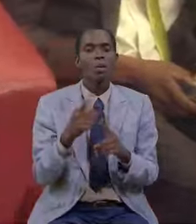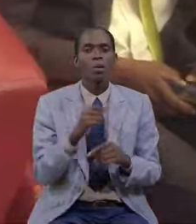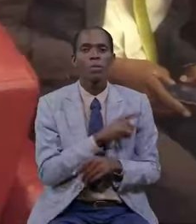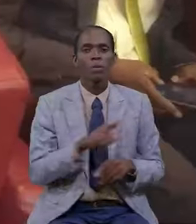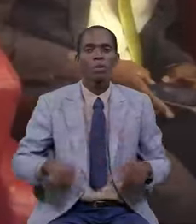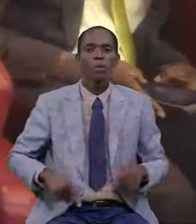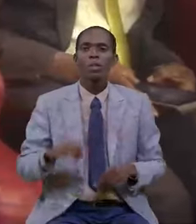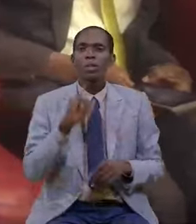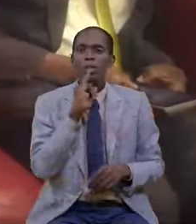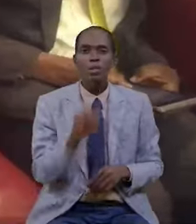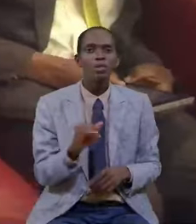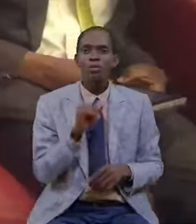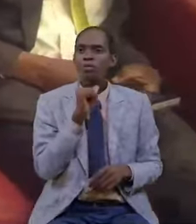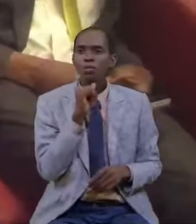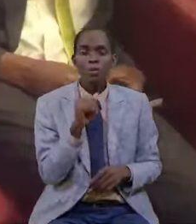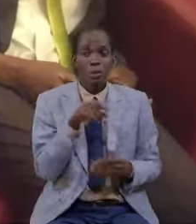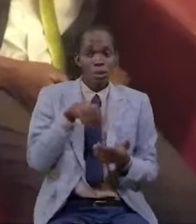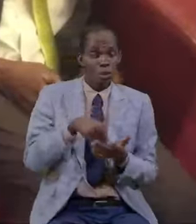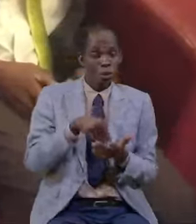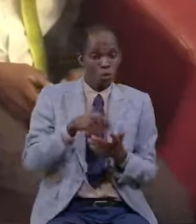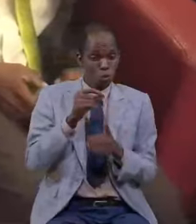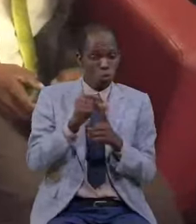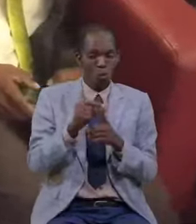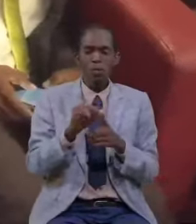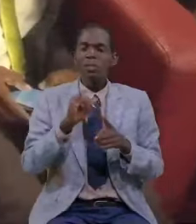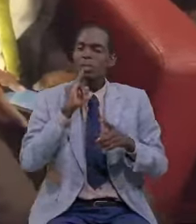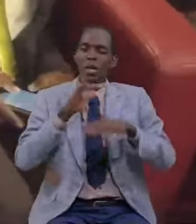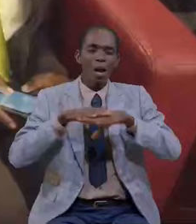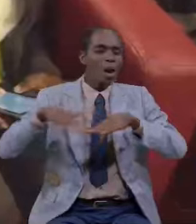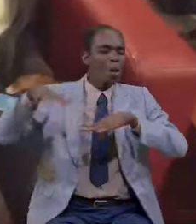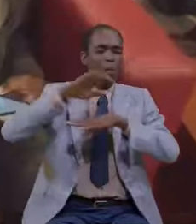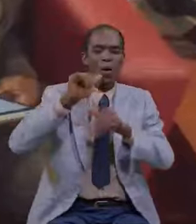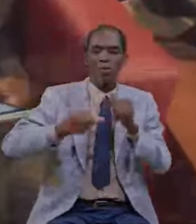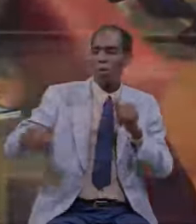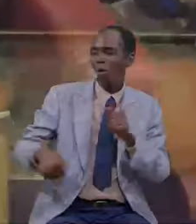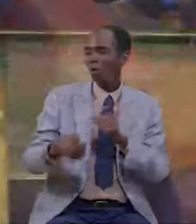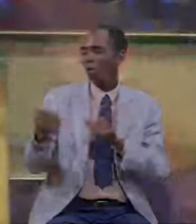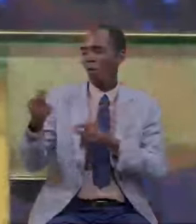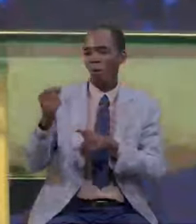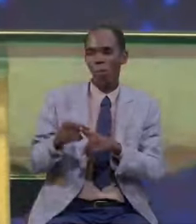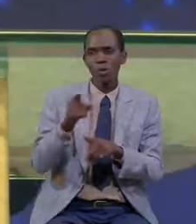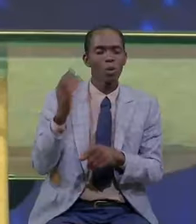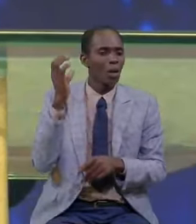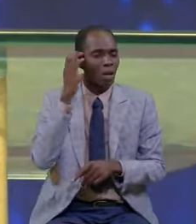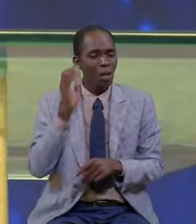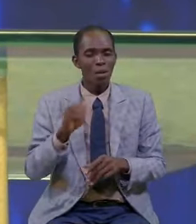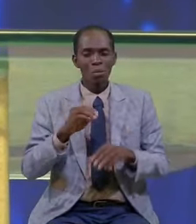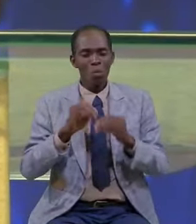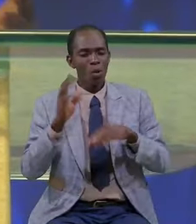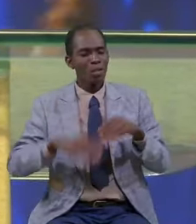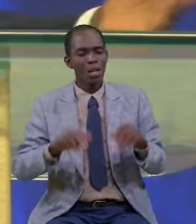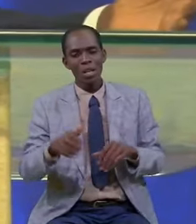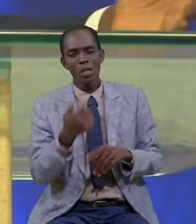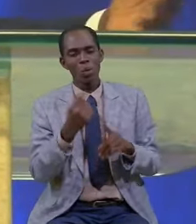l'Éternel, ceci surpasse toute autre parole que vous aurez entendue. Ceci surpasse toute autre